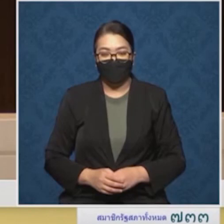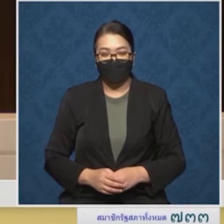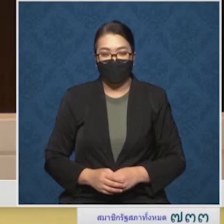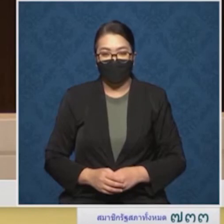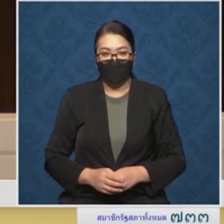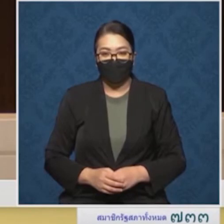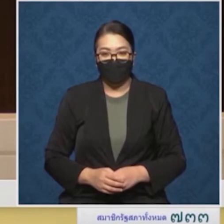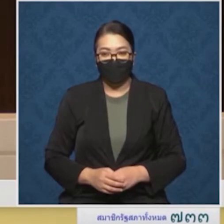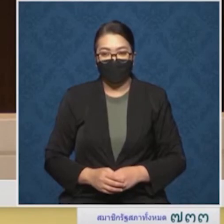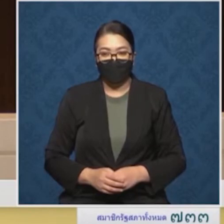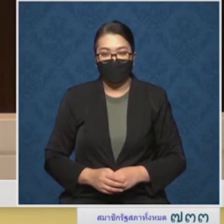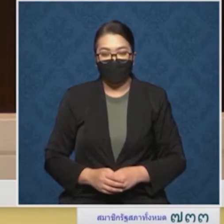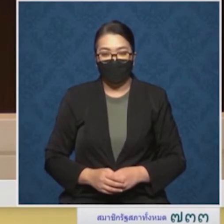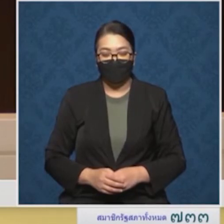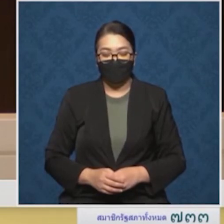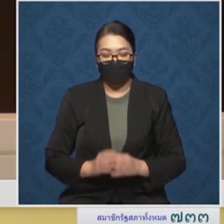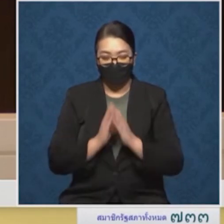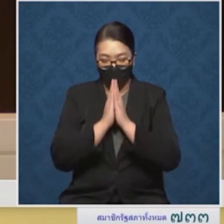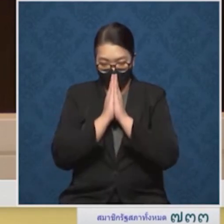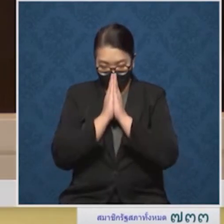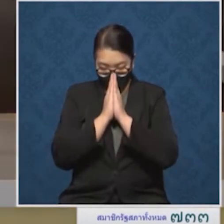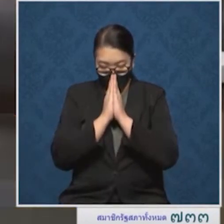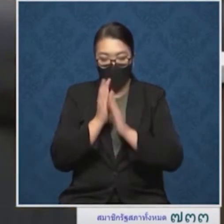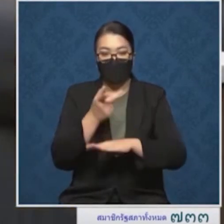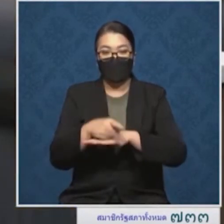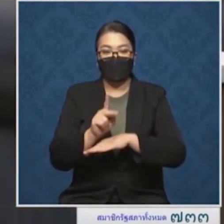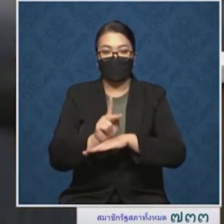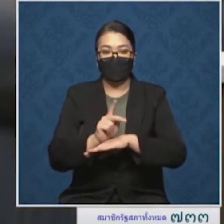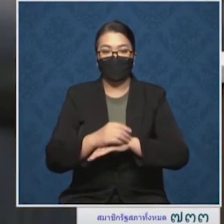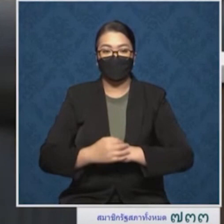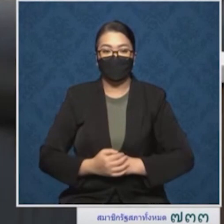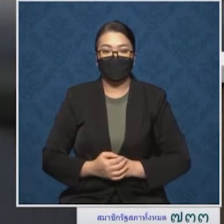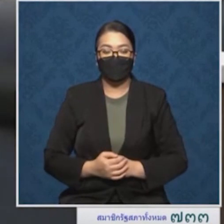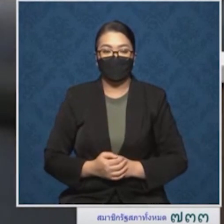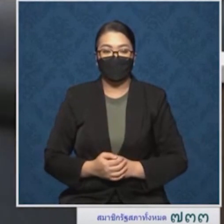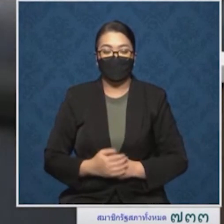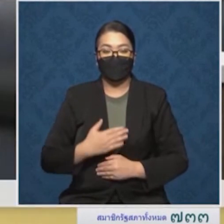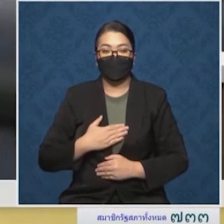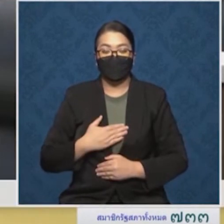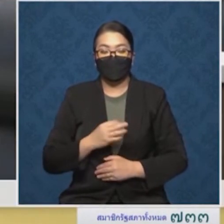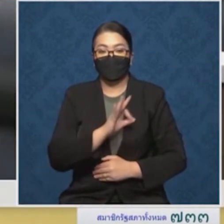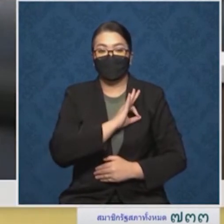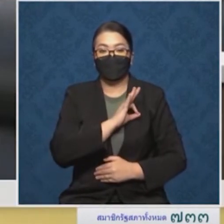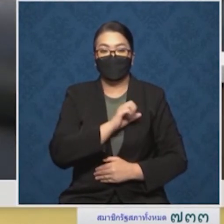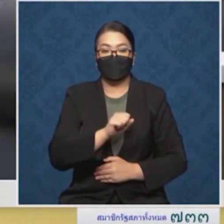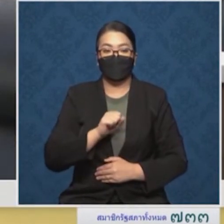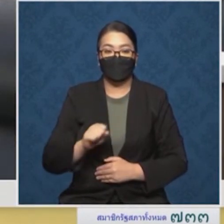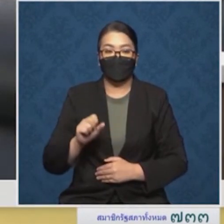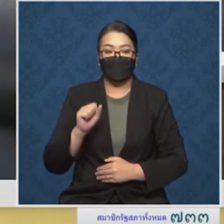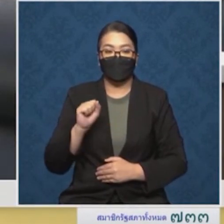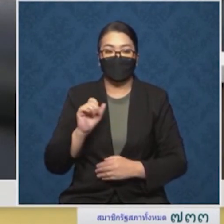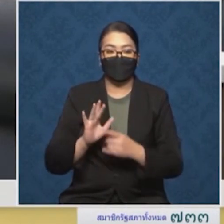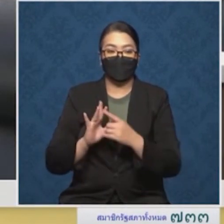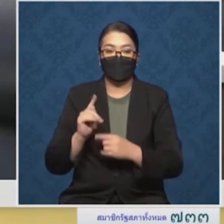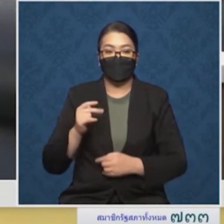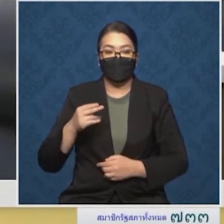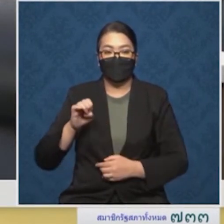โกนยา กาบเรีนทานประทานที่กรบกผมสุทฤีนกลางแสงสมัชิลทรธิทจากมหัศรกรมจากภาณพอไทย